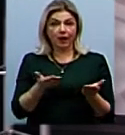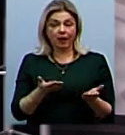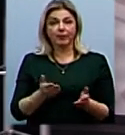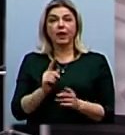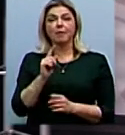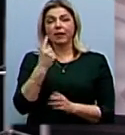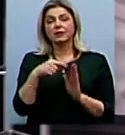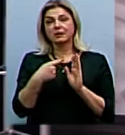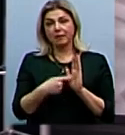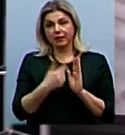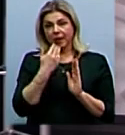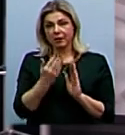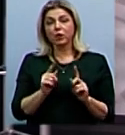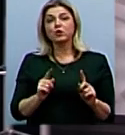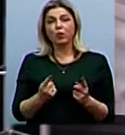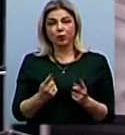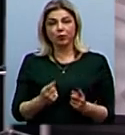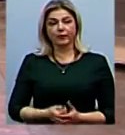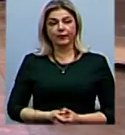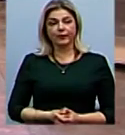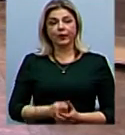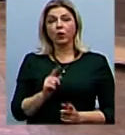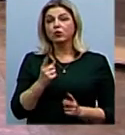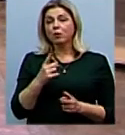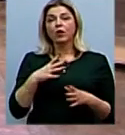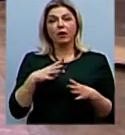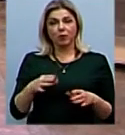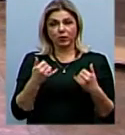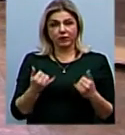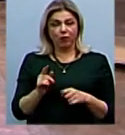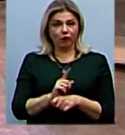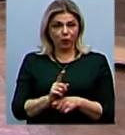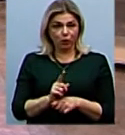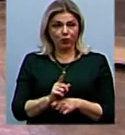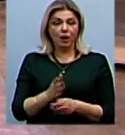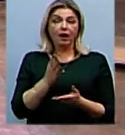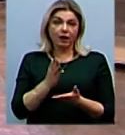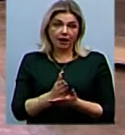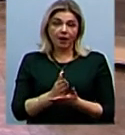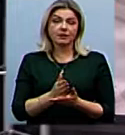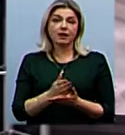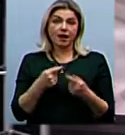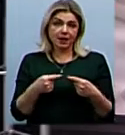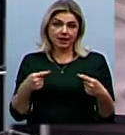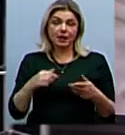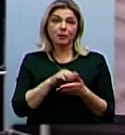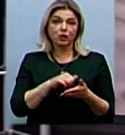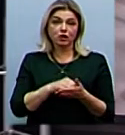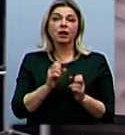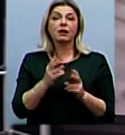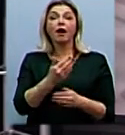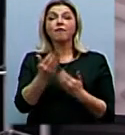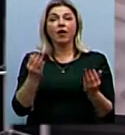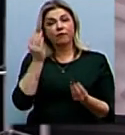моє запитання, чому не було сьогодні кворуму? Є, напевно, різні причини, як ви вважаєте?